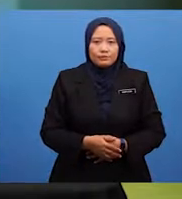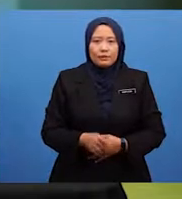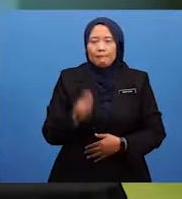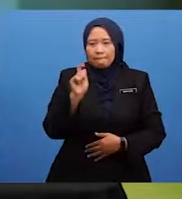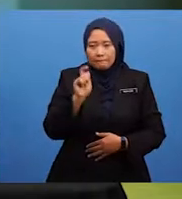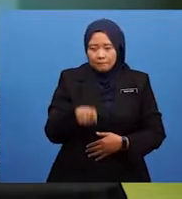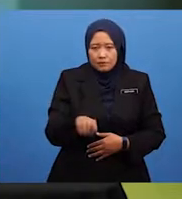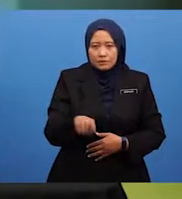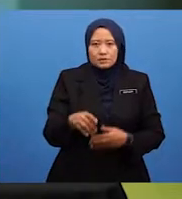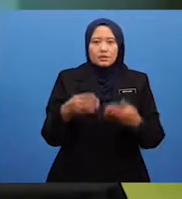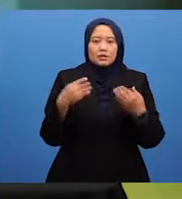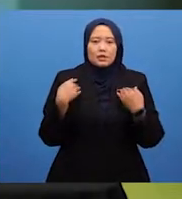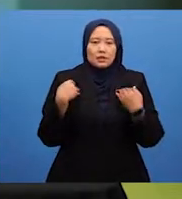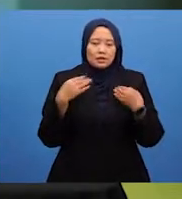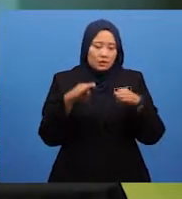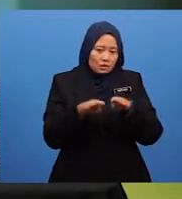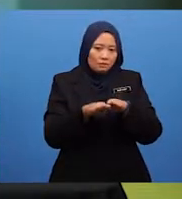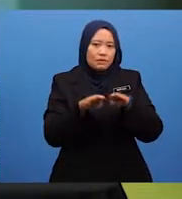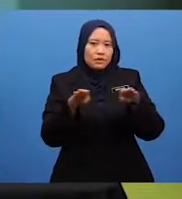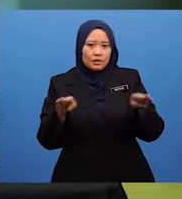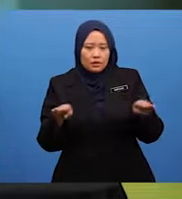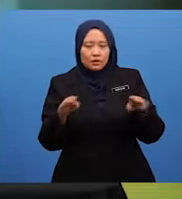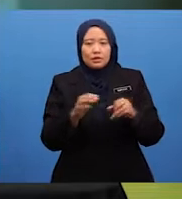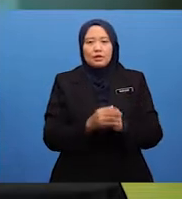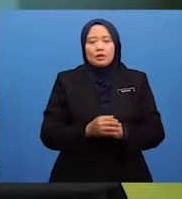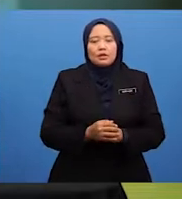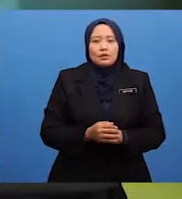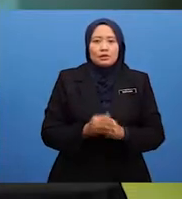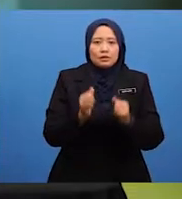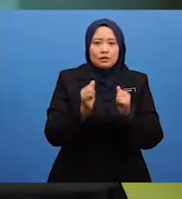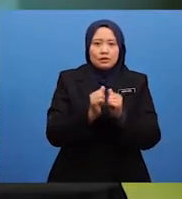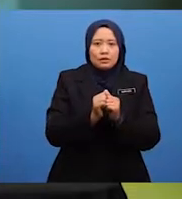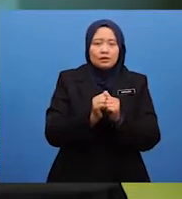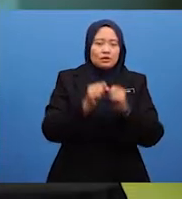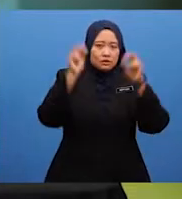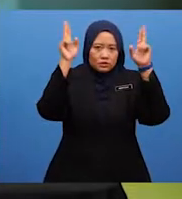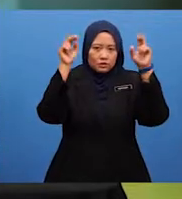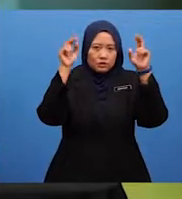perlu mengaitkan jawapan kamu dengan topik yang kita pelajari.